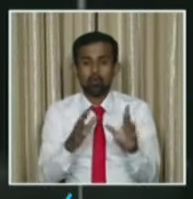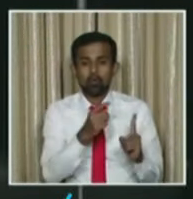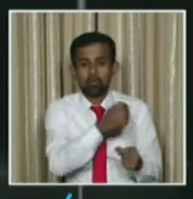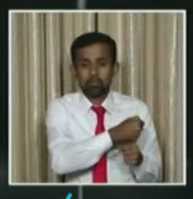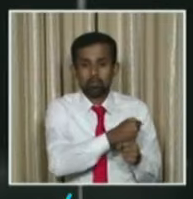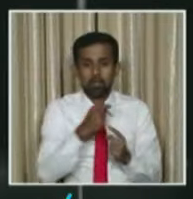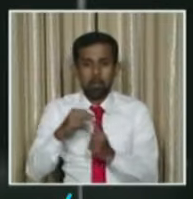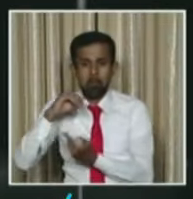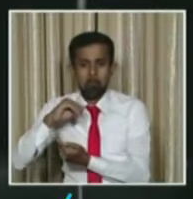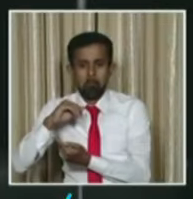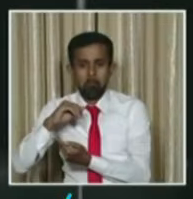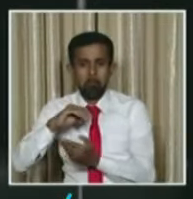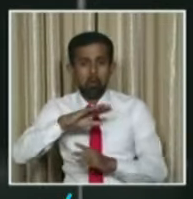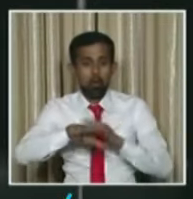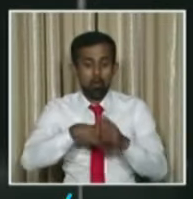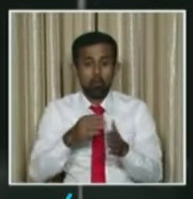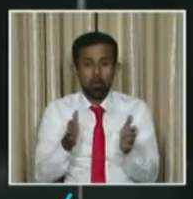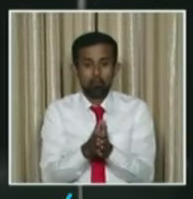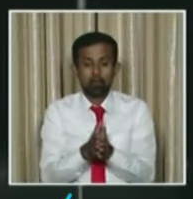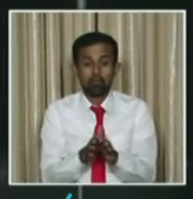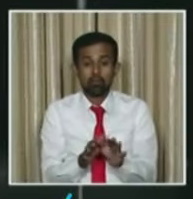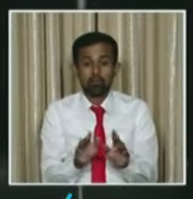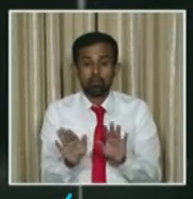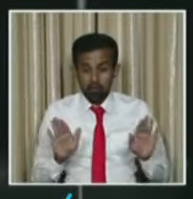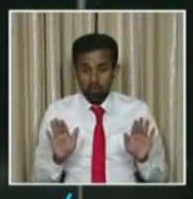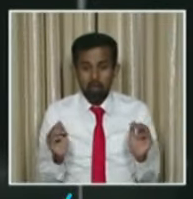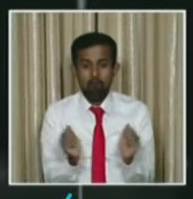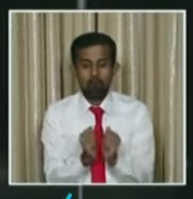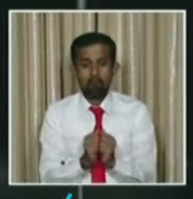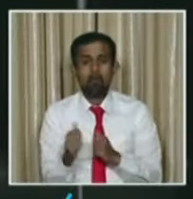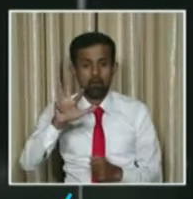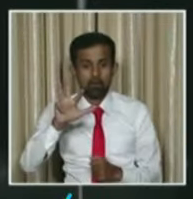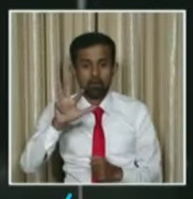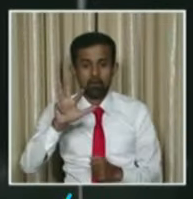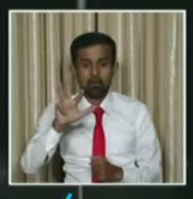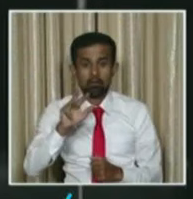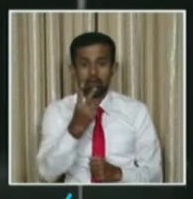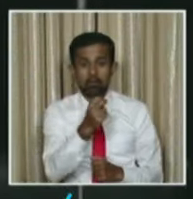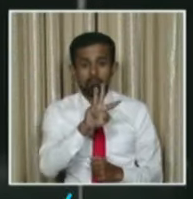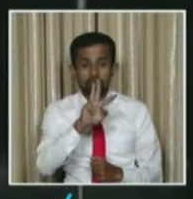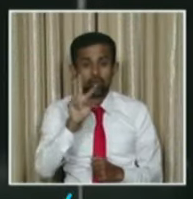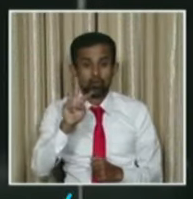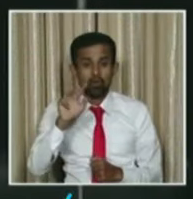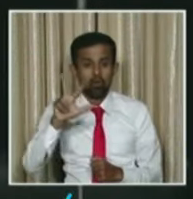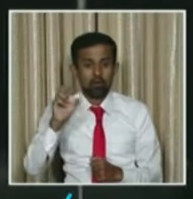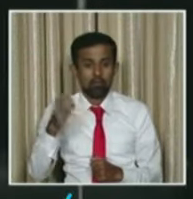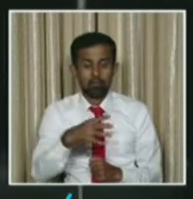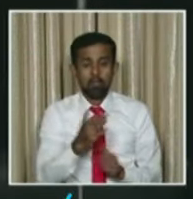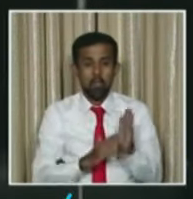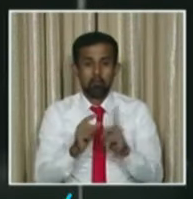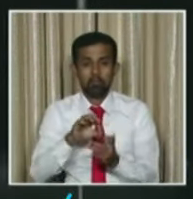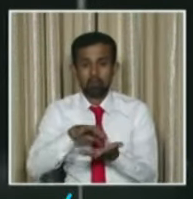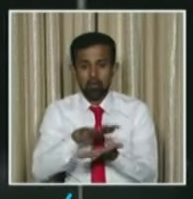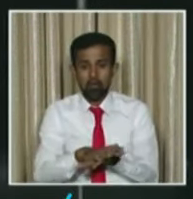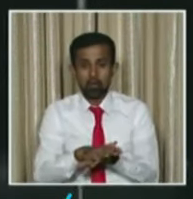Paudgalika Haulkaritwa Kramavedi Yatate Kalamanayakarane Kirim Sandaha Wedapiliwalak Sakas Karati Athara 2023 8 Dinathi Amathyamalla Thirne